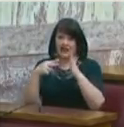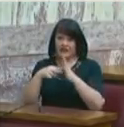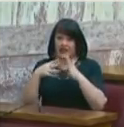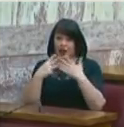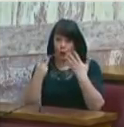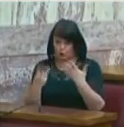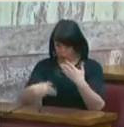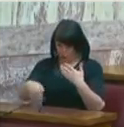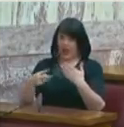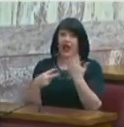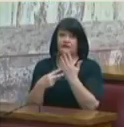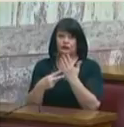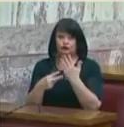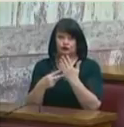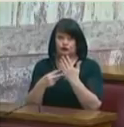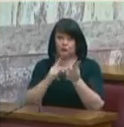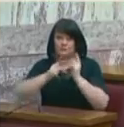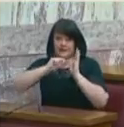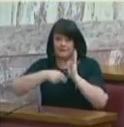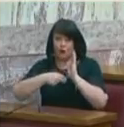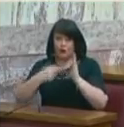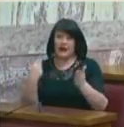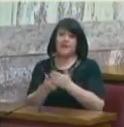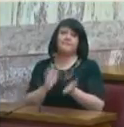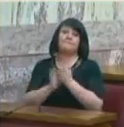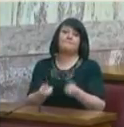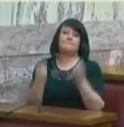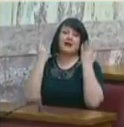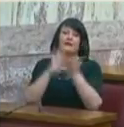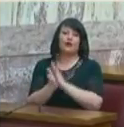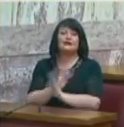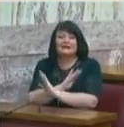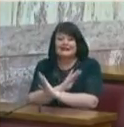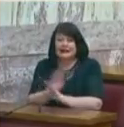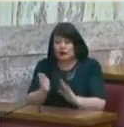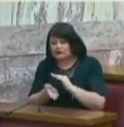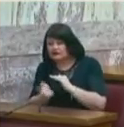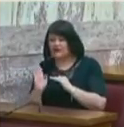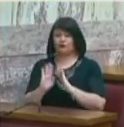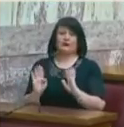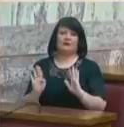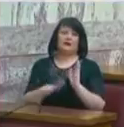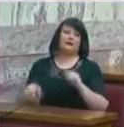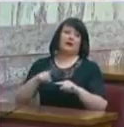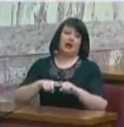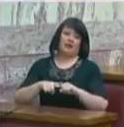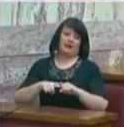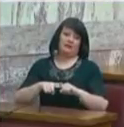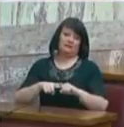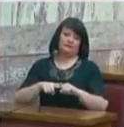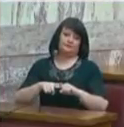2018 τα μνημόνια αποτελούν οριστικά παρελθόν για τον τόπο.